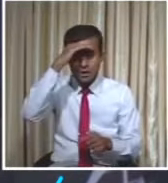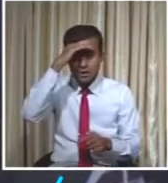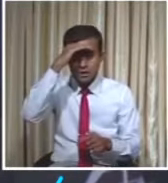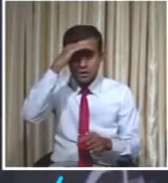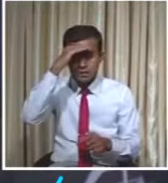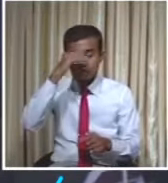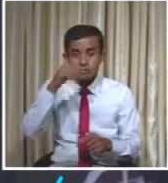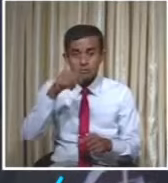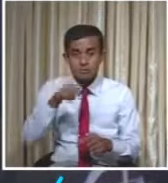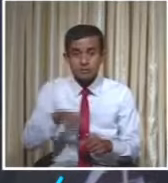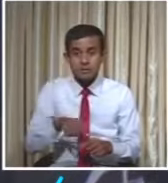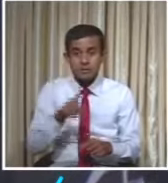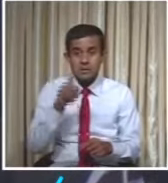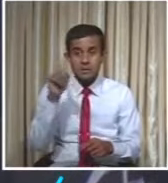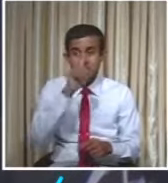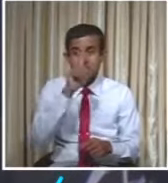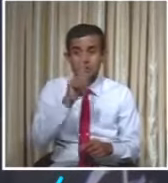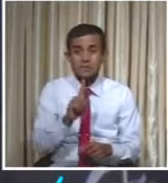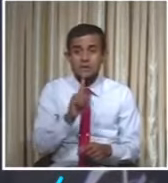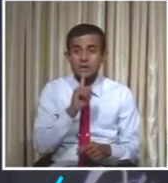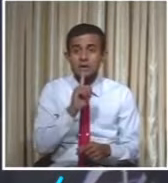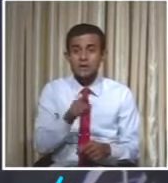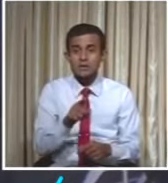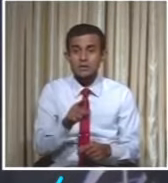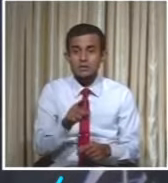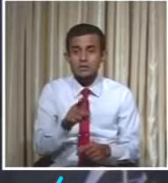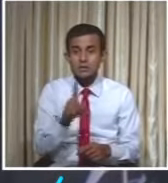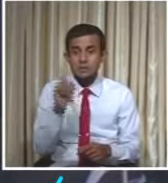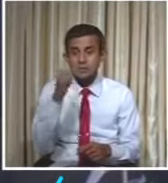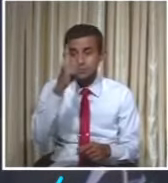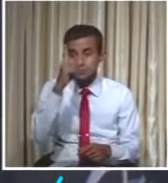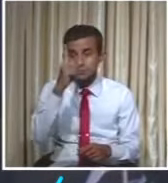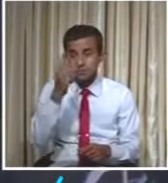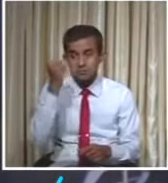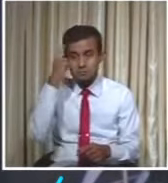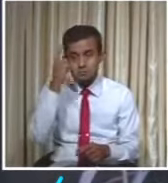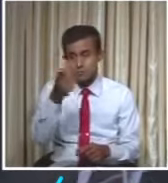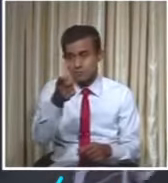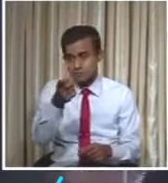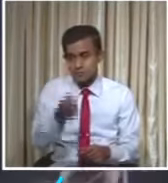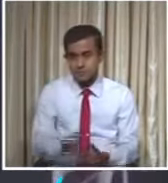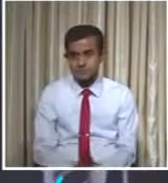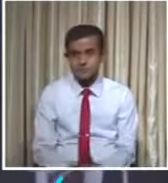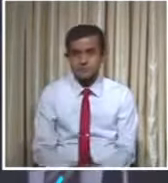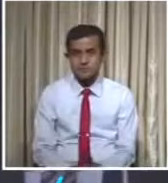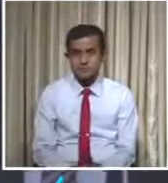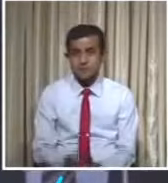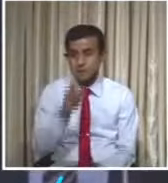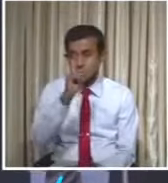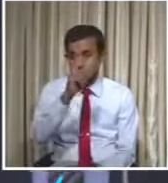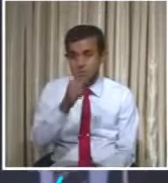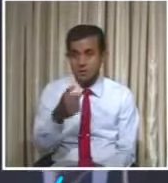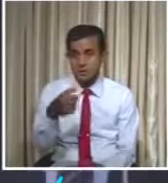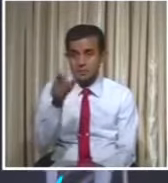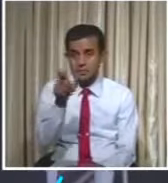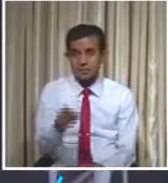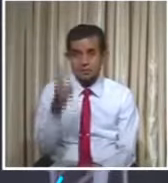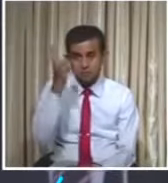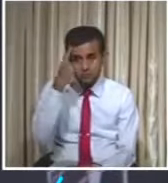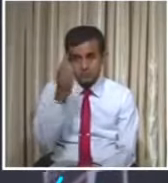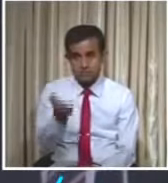දිව්වේ පළමු කොට කවුද කියන ටික පළවෙනියෙන් සමු මතක තියාගන්න පළවෙනියෙන් සමු මතක